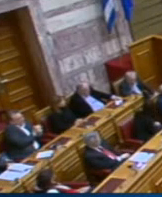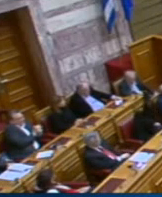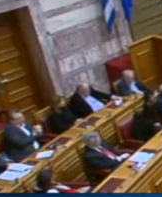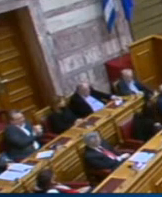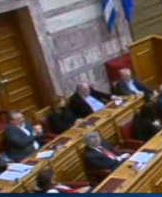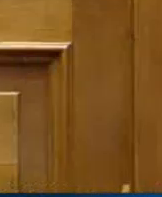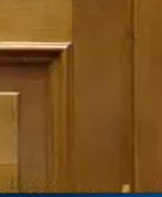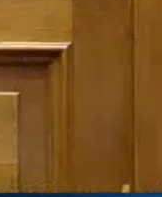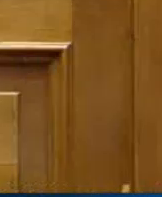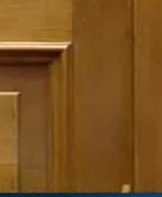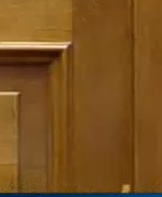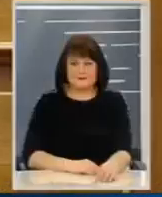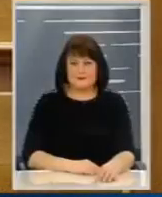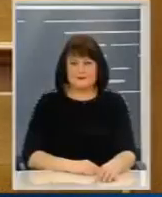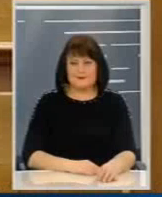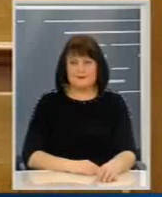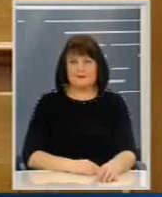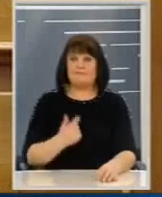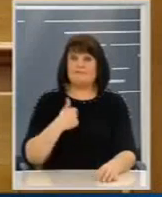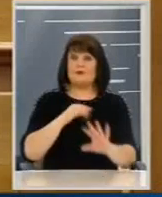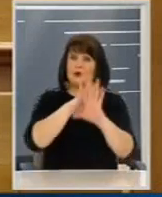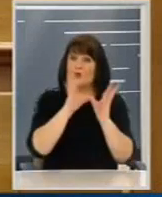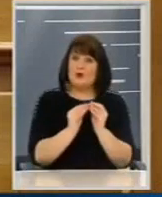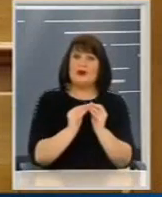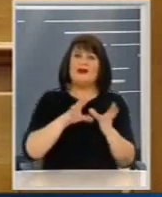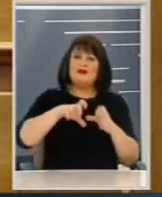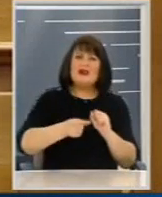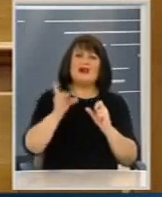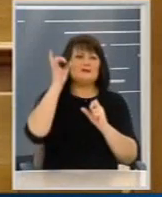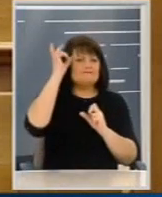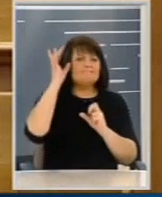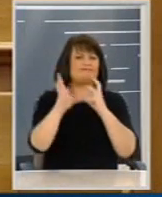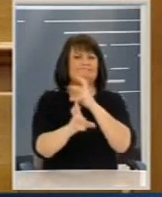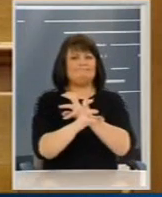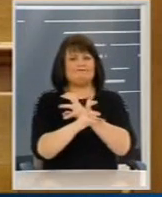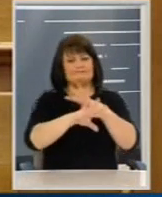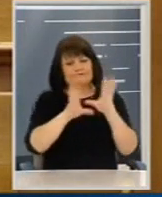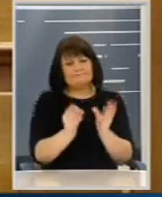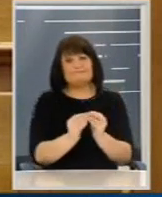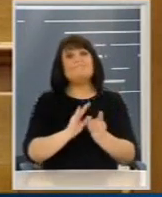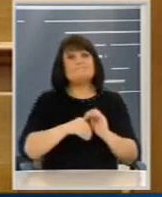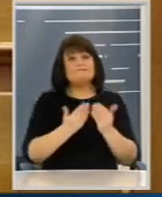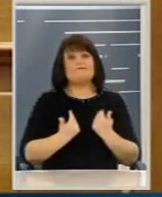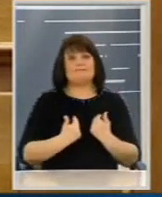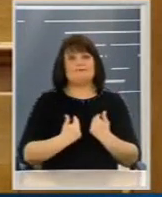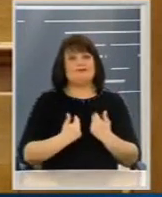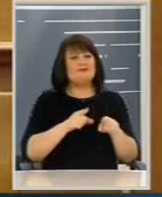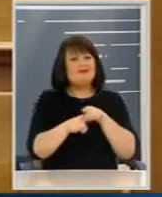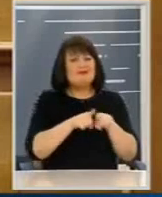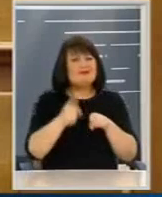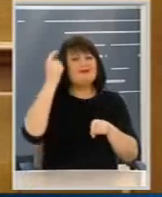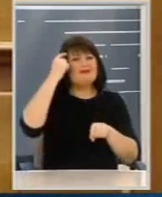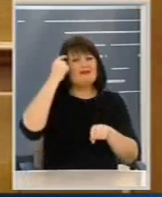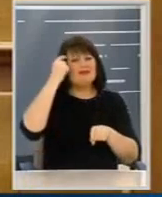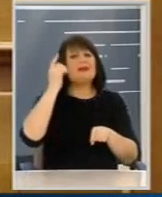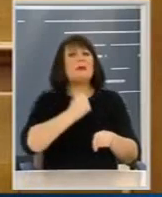Εμάς λοιπόν μας ενοχλεί κάθε είδους χουλιγκανισμός, ανεξάρτητα αν επικαλείται ιδεολογικά κίνητρα,